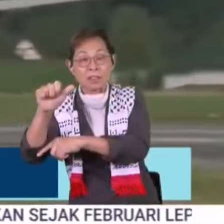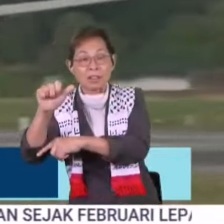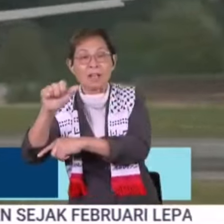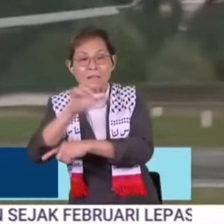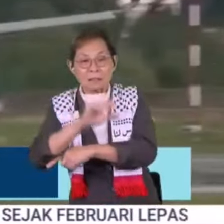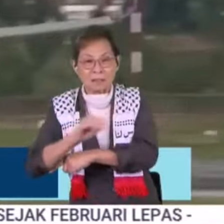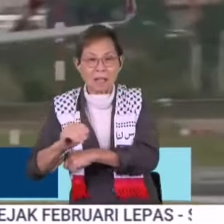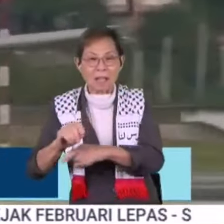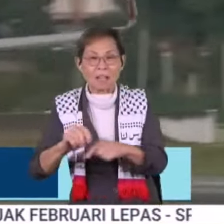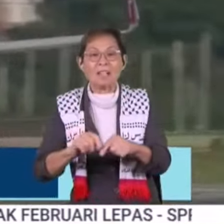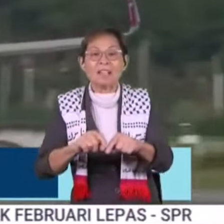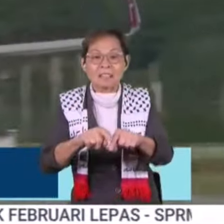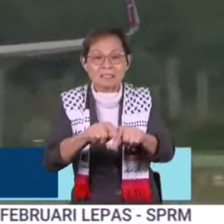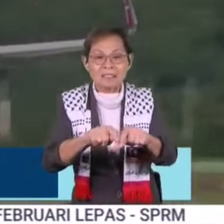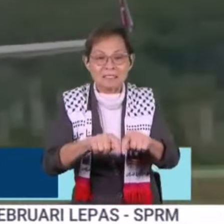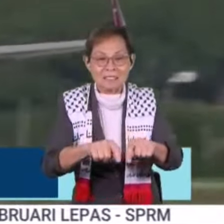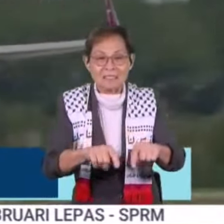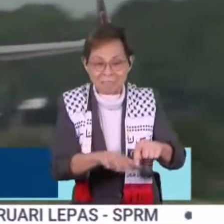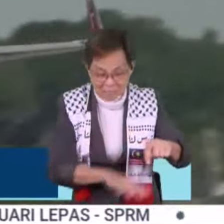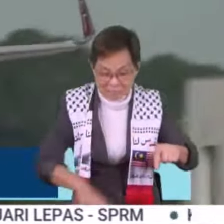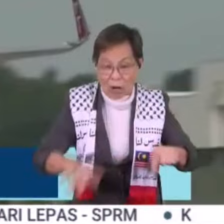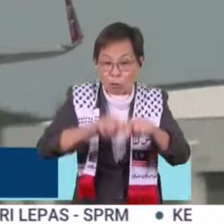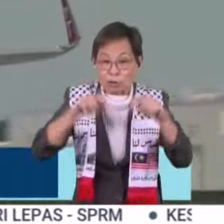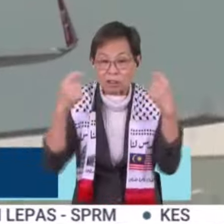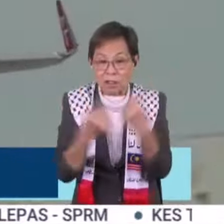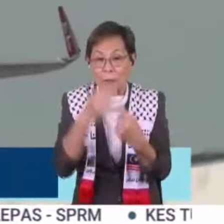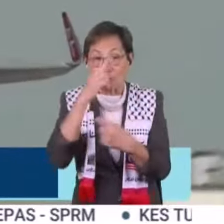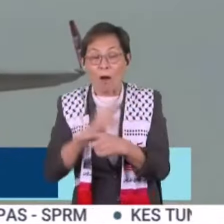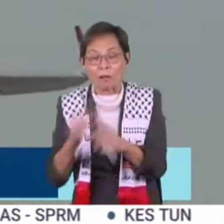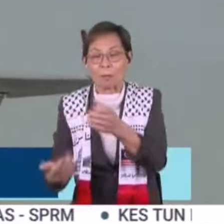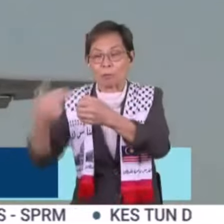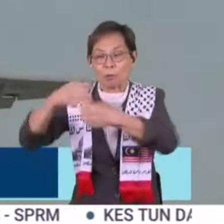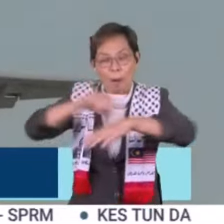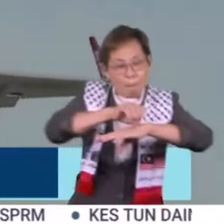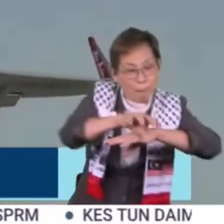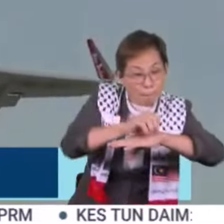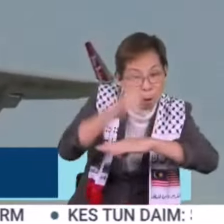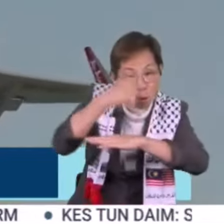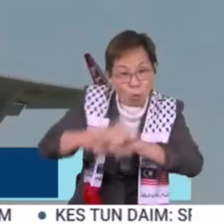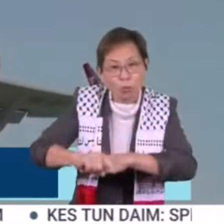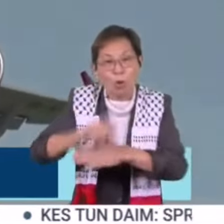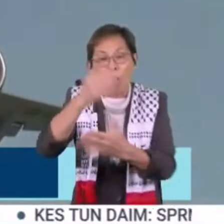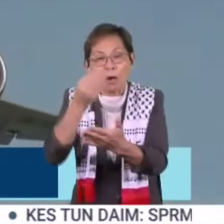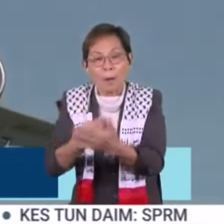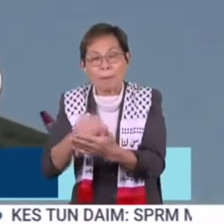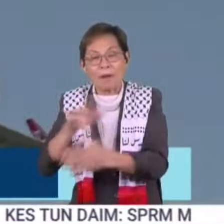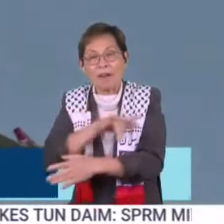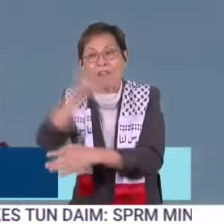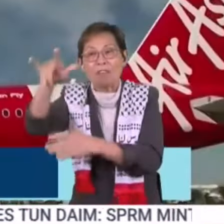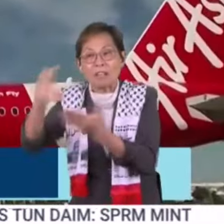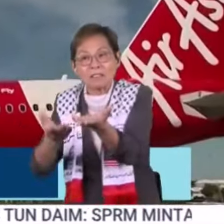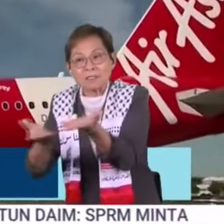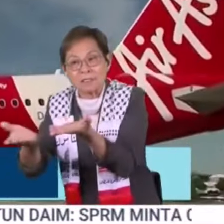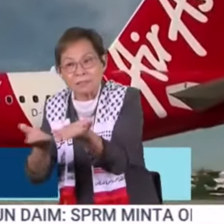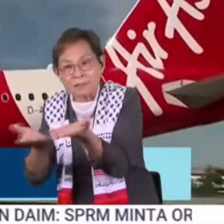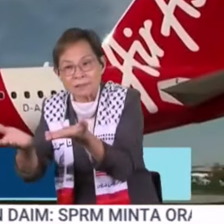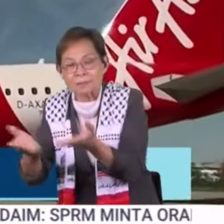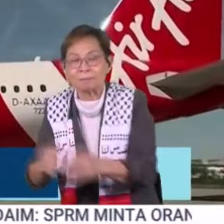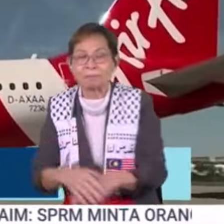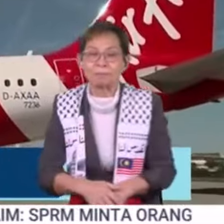dan Ground Team Red, selain daripada terlibat sebagai penasihat bagi Capital A Aviation Services.